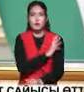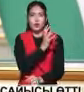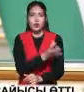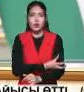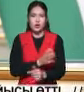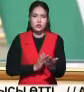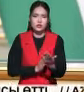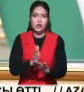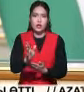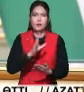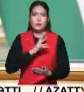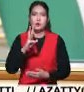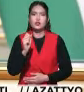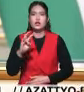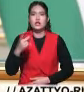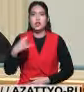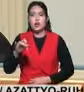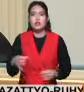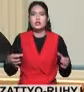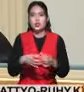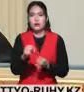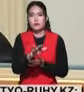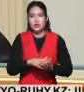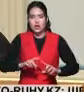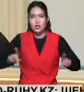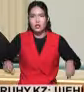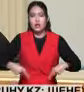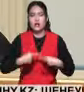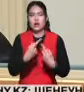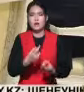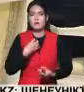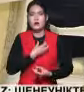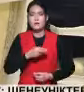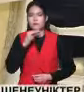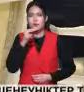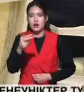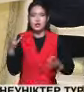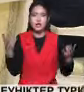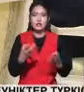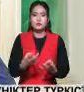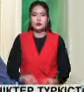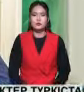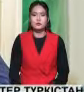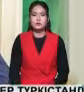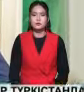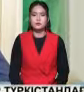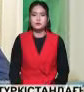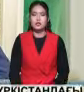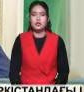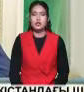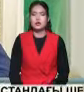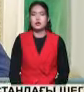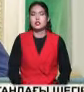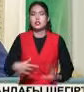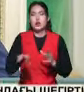ықпал етеді. Шанхай ынтымақтастық ұйымының одан әрі реформалау ісіне ерекше мән беру қажет. Шанхай ынтымақтастық